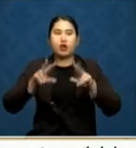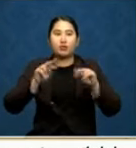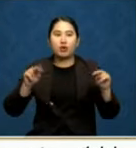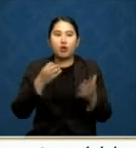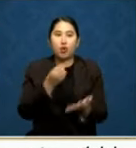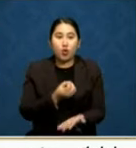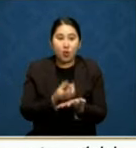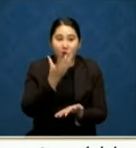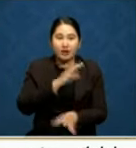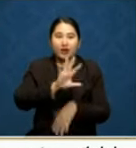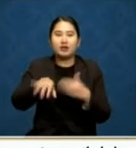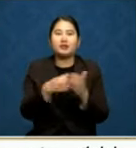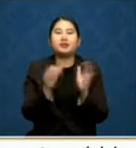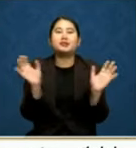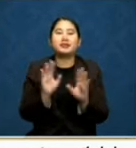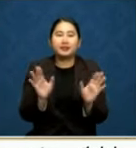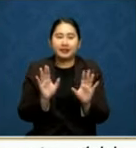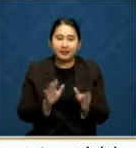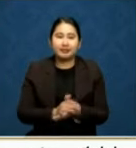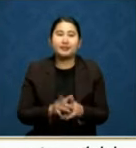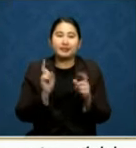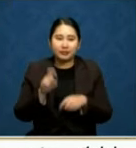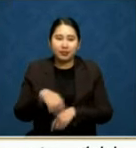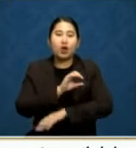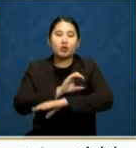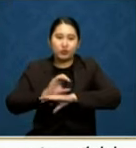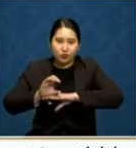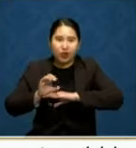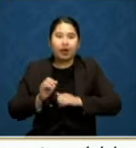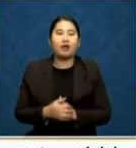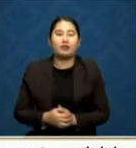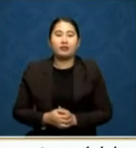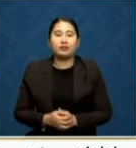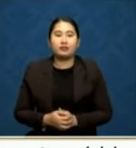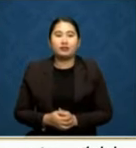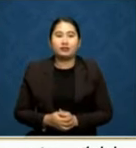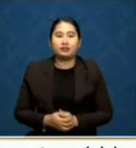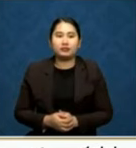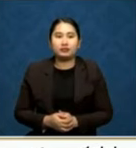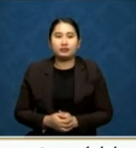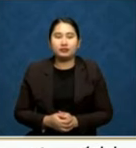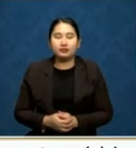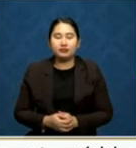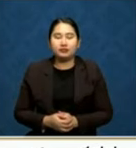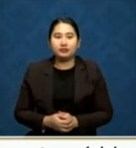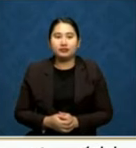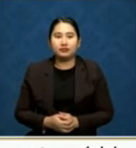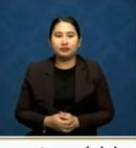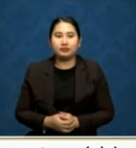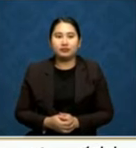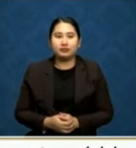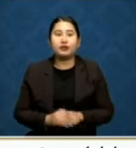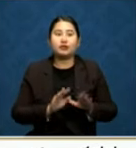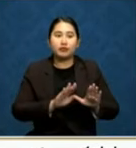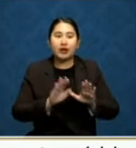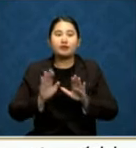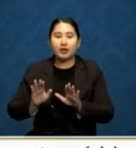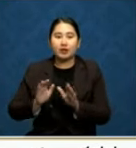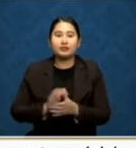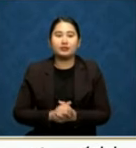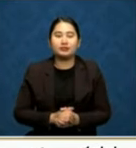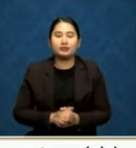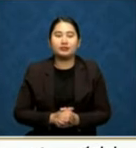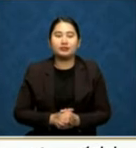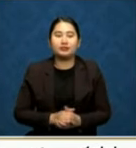่คนรวยทกคนนะครับทุกคนยต้องอาศัยรถไฟฟ้าอยู่นะครับสิ่ที่หน้าฝากไว้กับท่าน